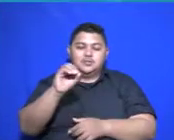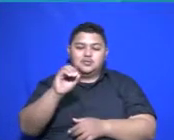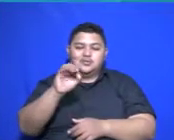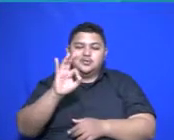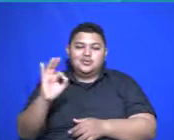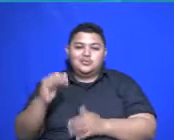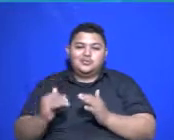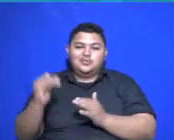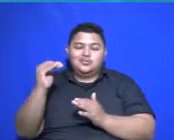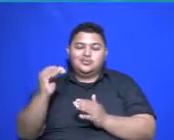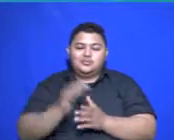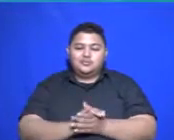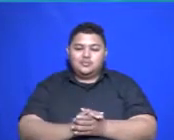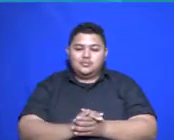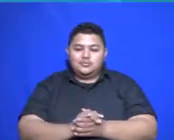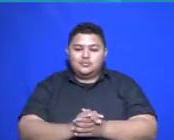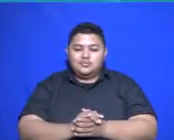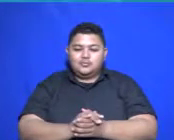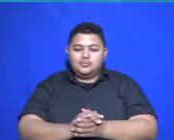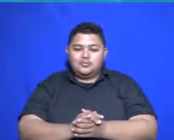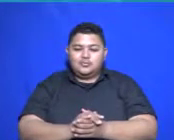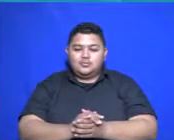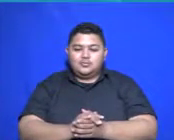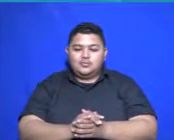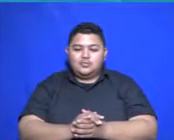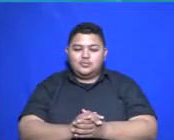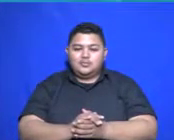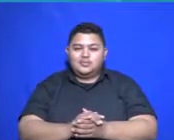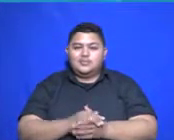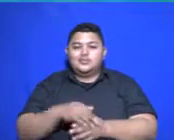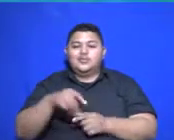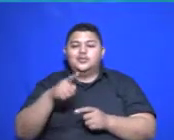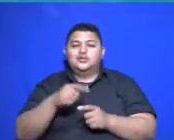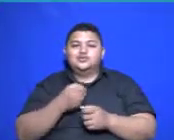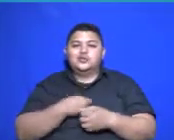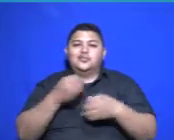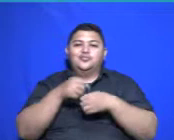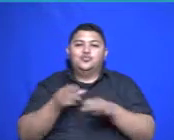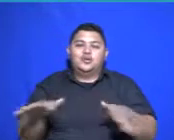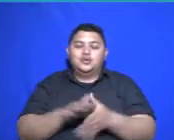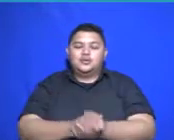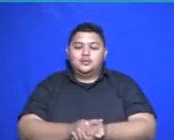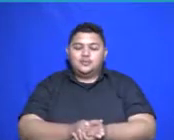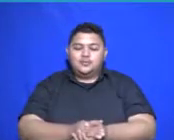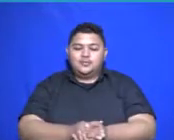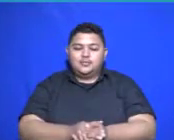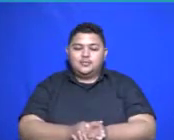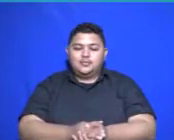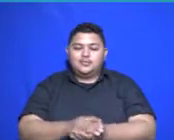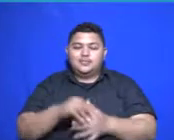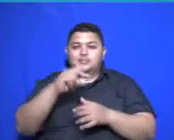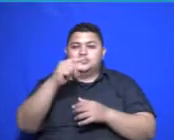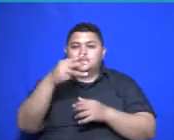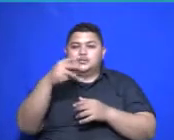40.000 lebih koperasi yang kami sudah bubarkan. Ini konsekuensi dari